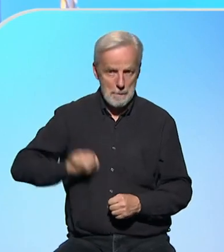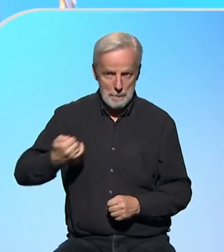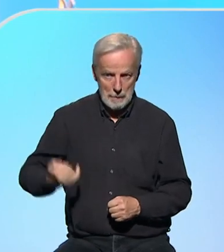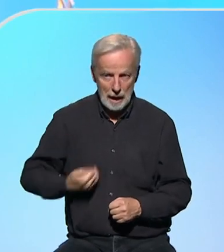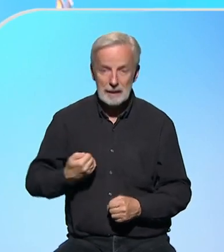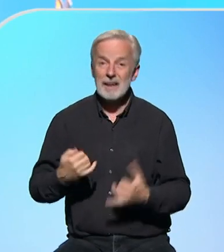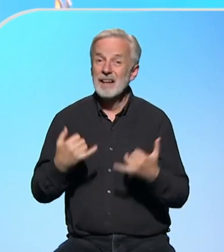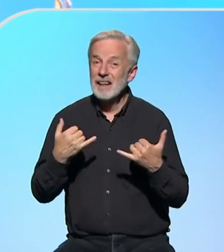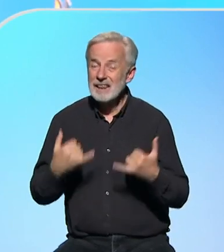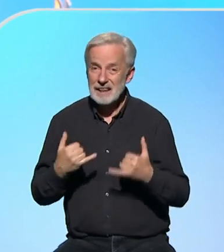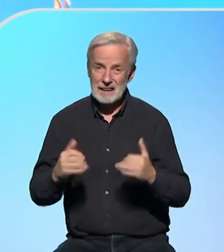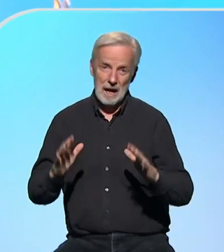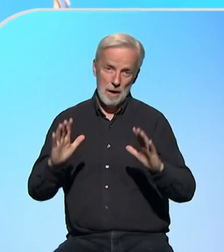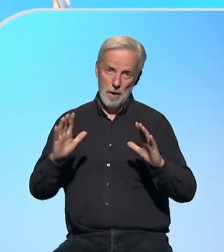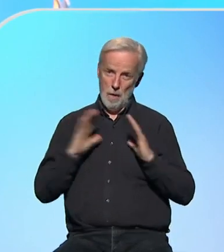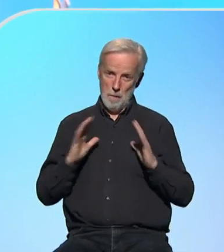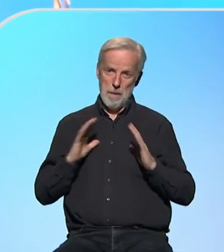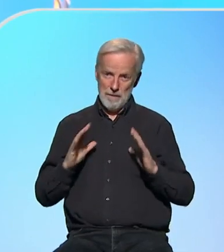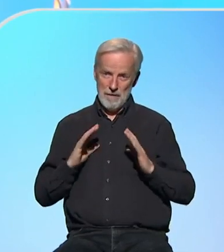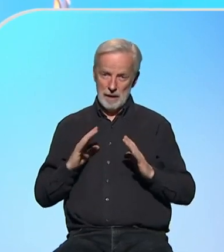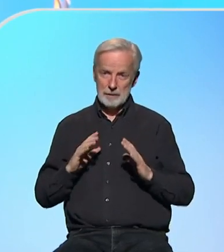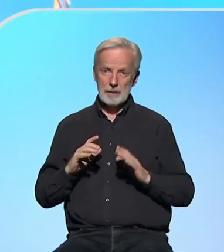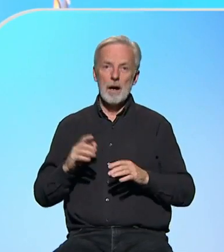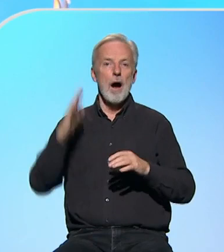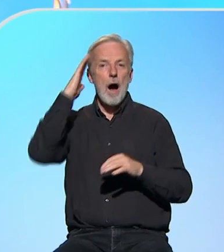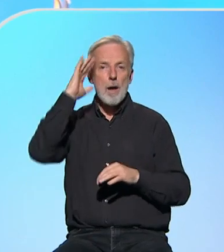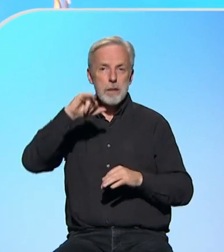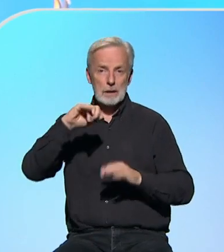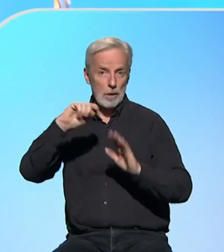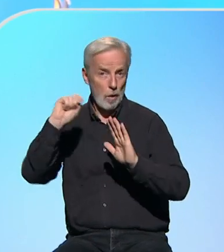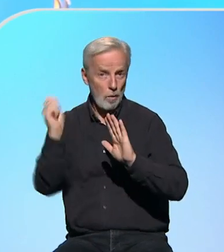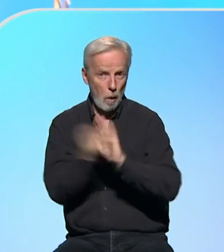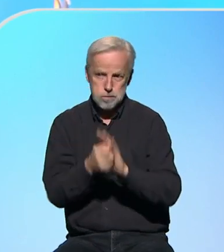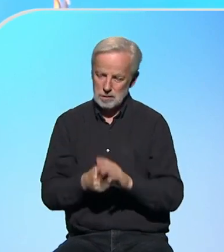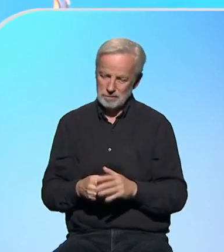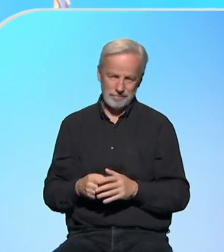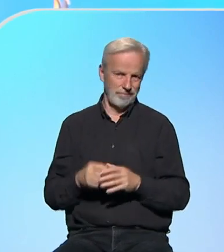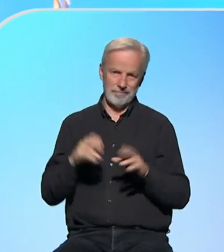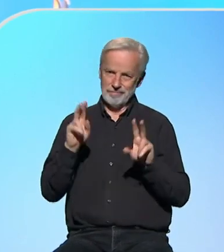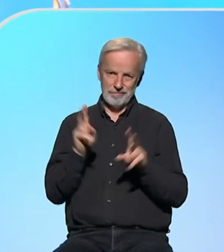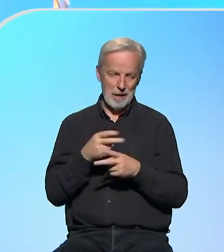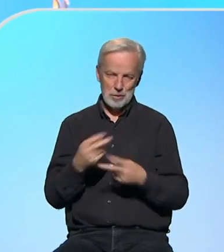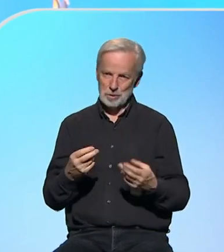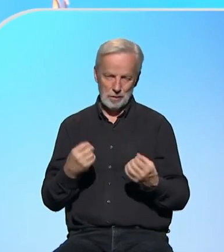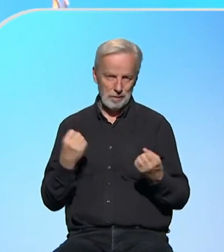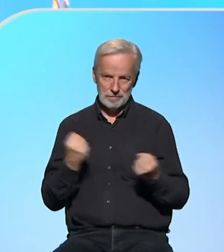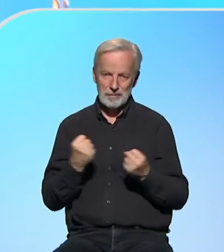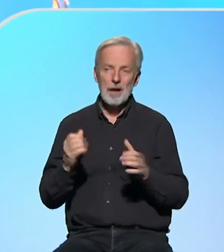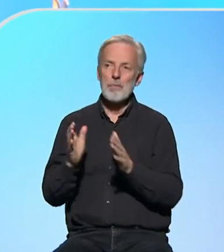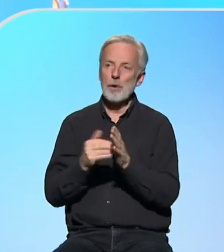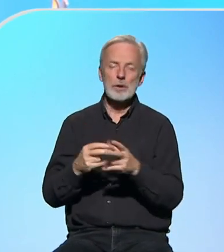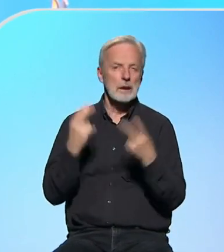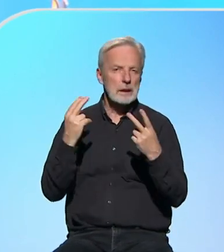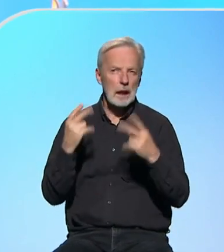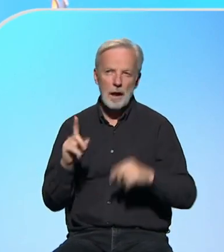se obávají toho, že to vlastní bydlení už pro ně bude nedosažitelný úplně. Hodně to vychází i z toho, že cena nemovitostí opravdu